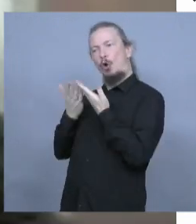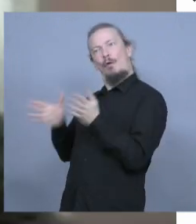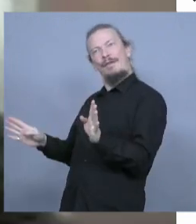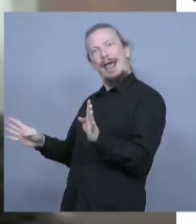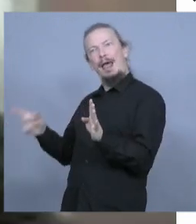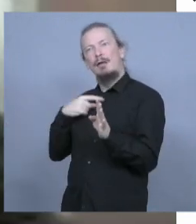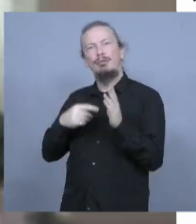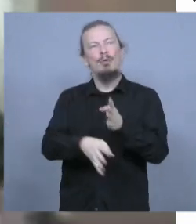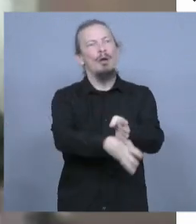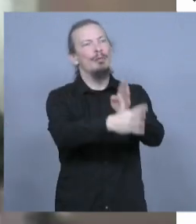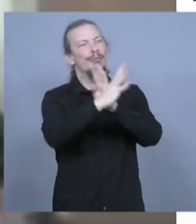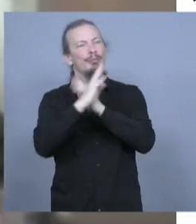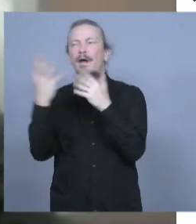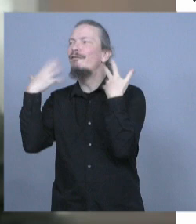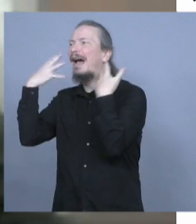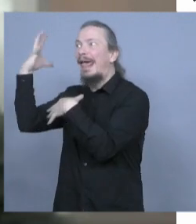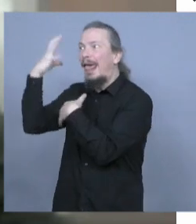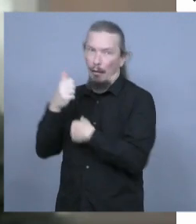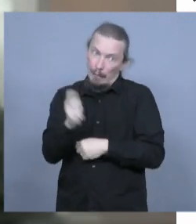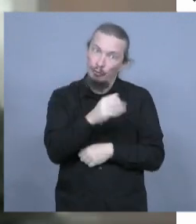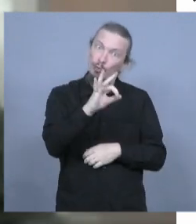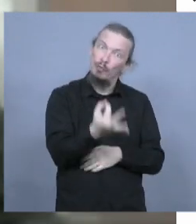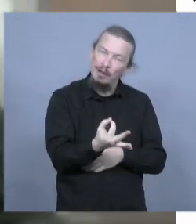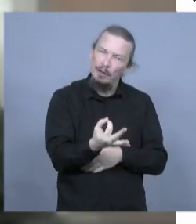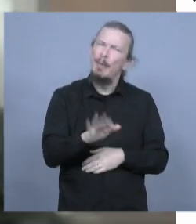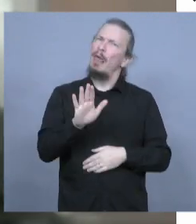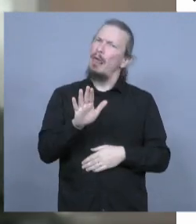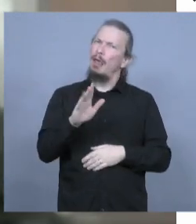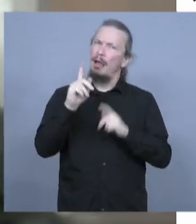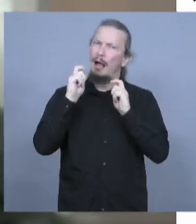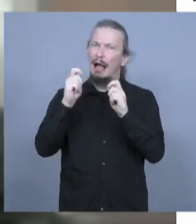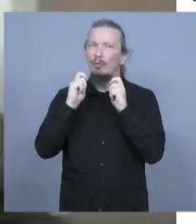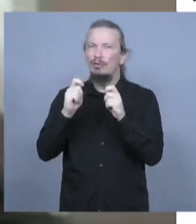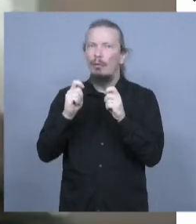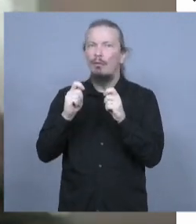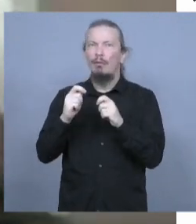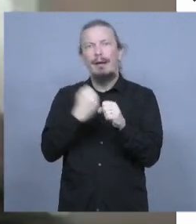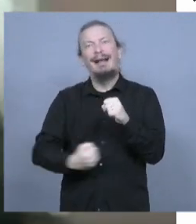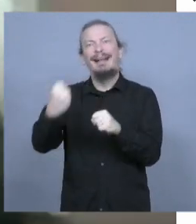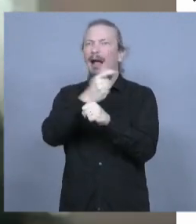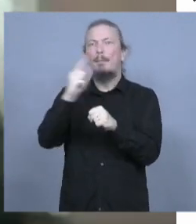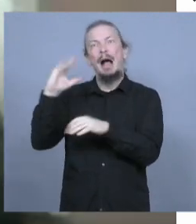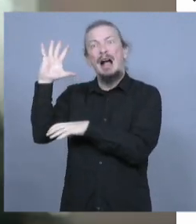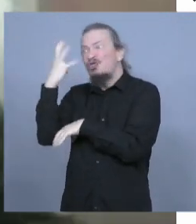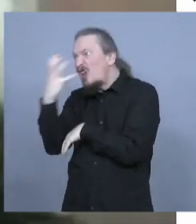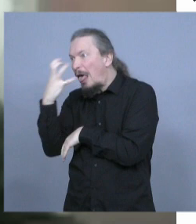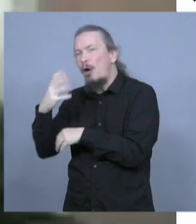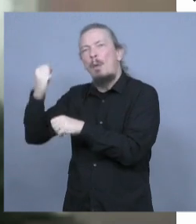accessibles des îlots de fraîcheur, oui, bien sûr, mais pensons d'abord à ne pas créer d'îlots de chaleur et à moins bétonner.